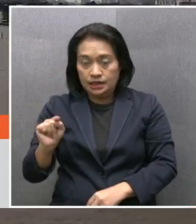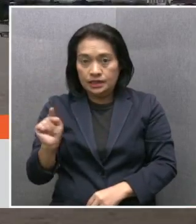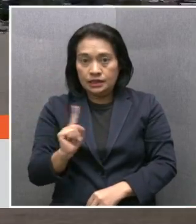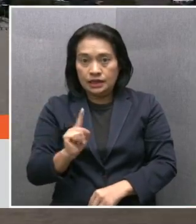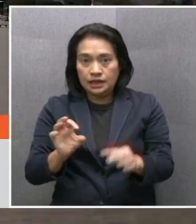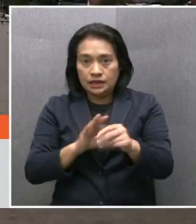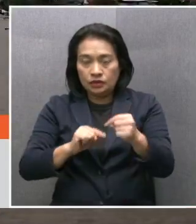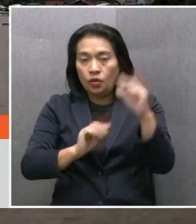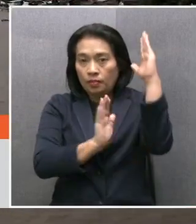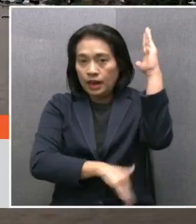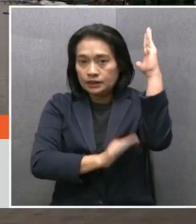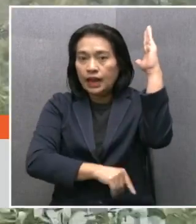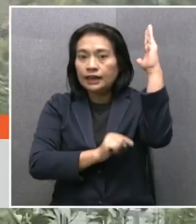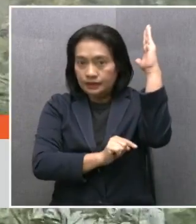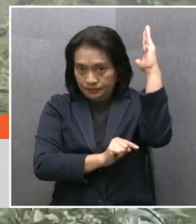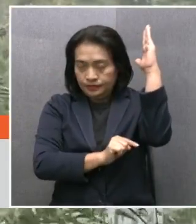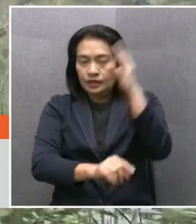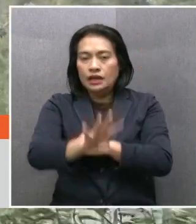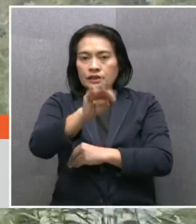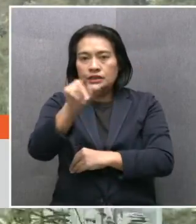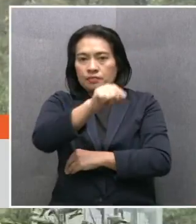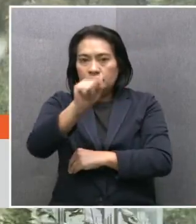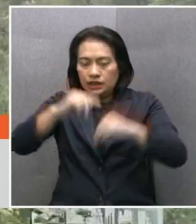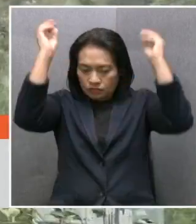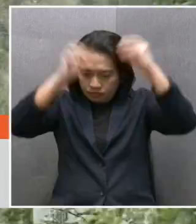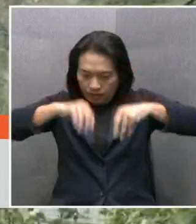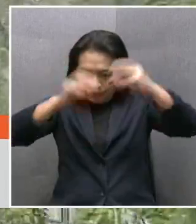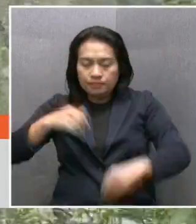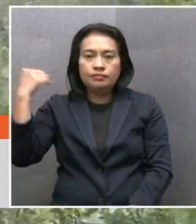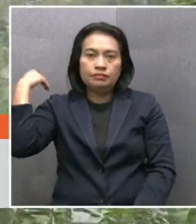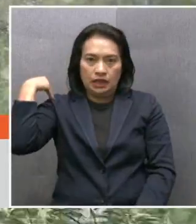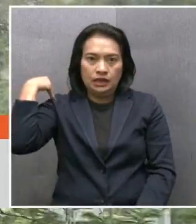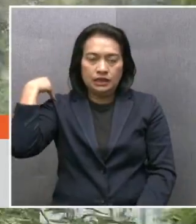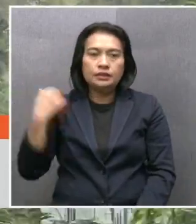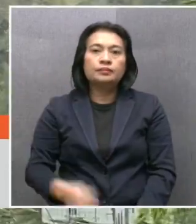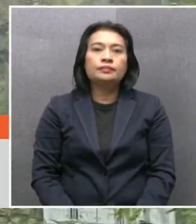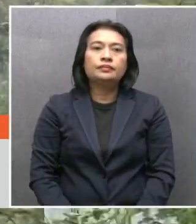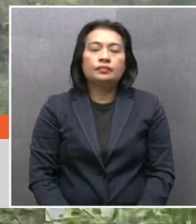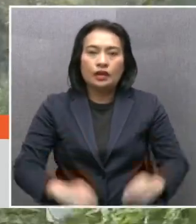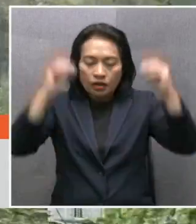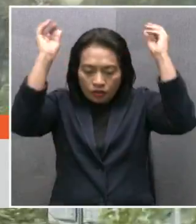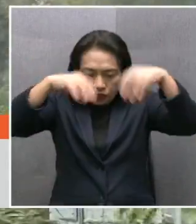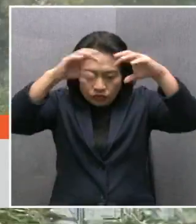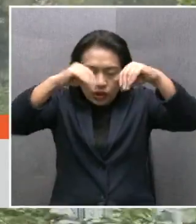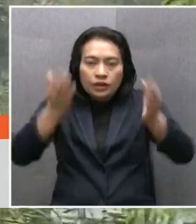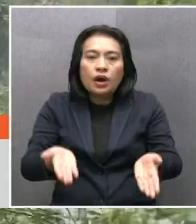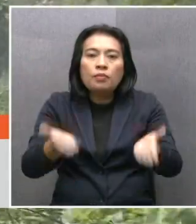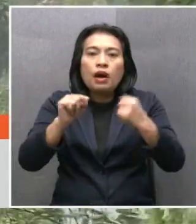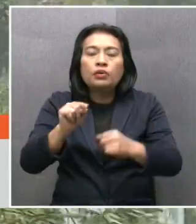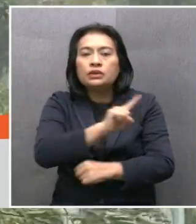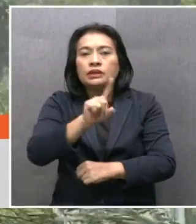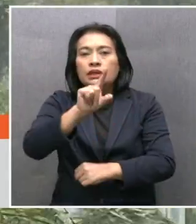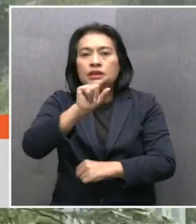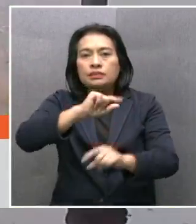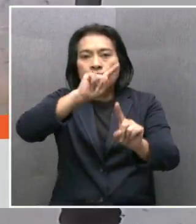ณพื้นที่ภาคใต้จะมีฝนร้อยละ40ของพื้นที่ทั้งนี้ปริมาณฝนจะลดลงต่อเนื่องไปจนถึง20พฤษภาค